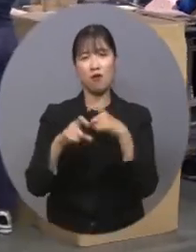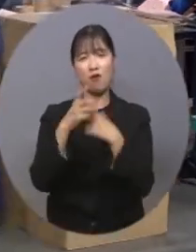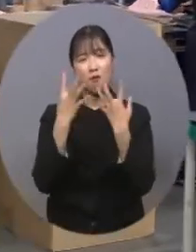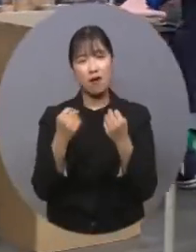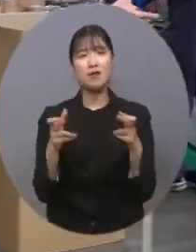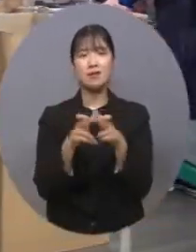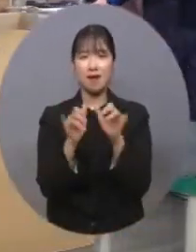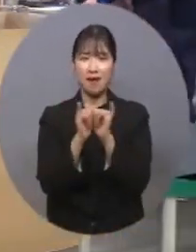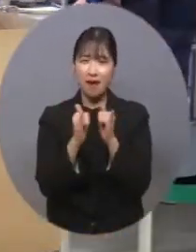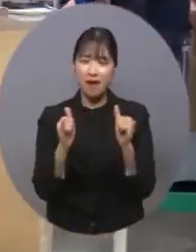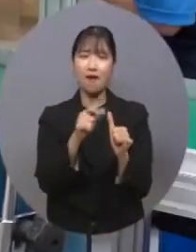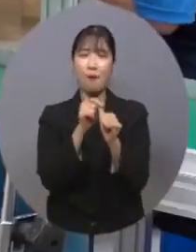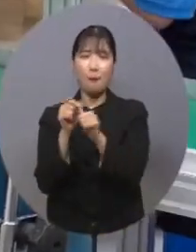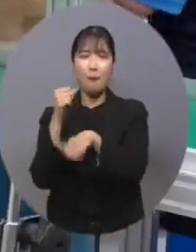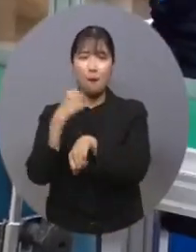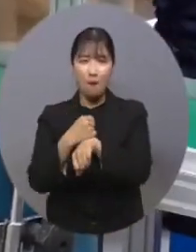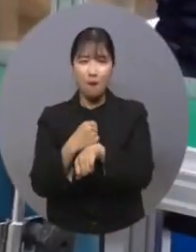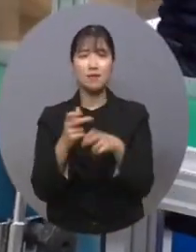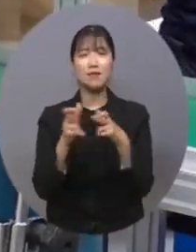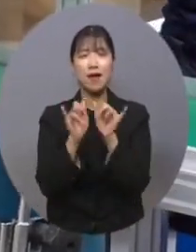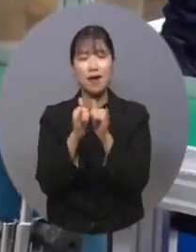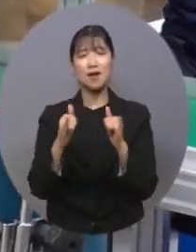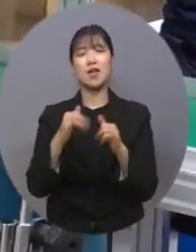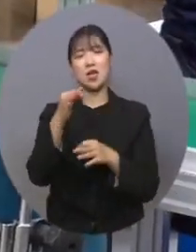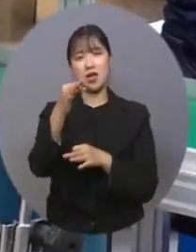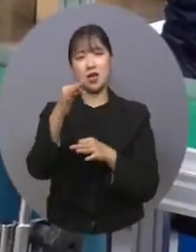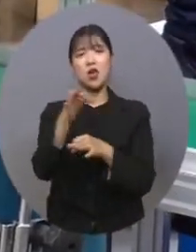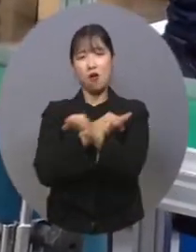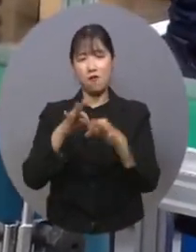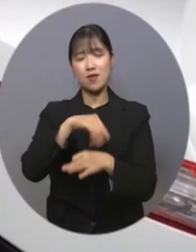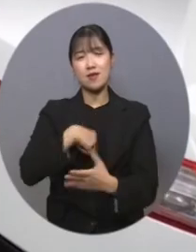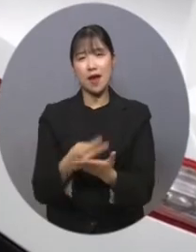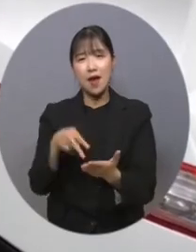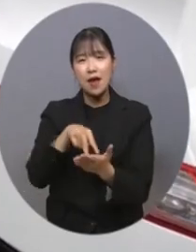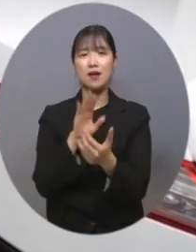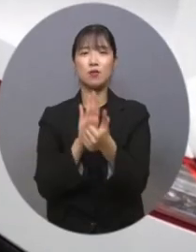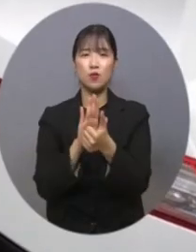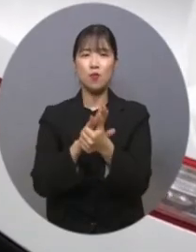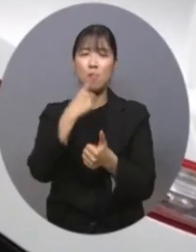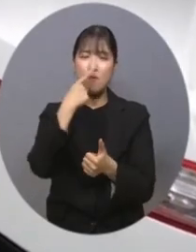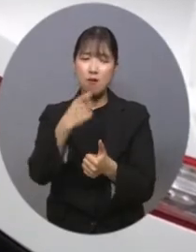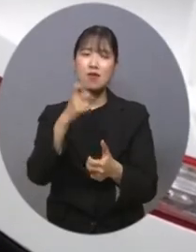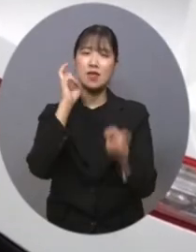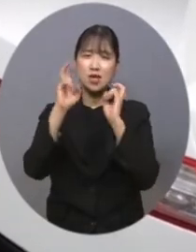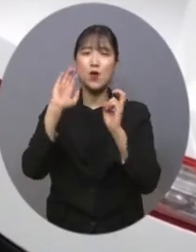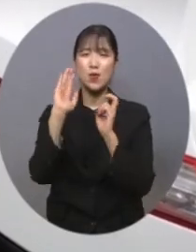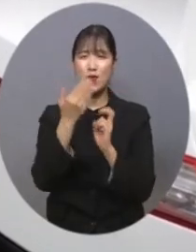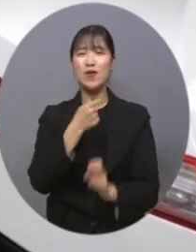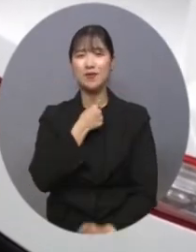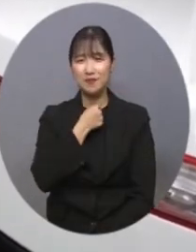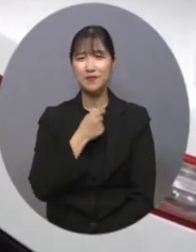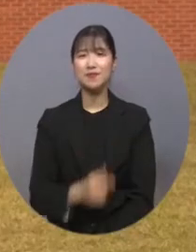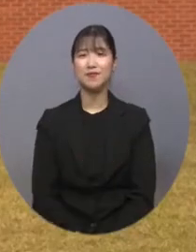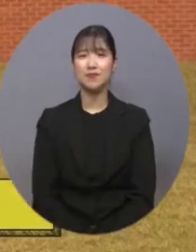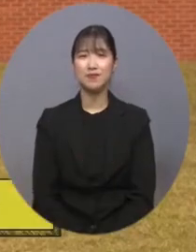많은 장애사원을 고용하여 장애인들의 경제적 자립을 돕는 멋진 기업이 되기를